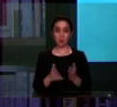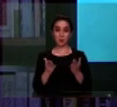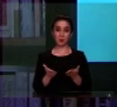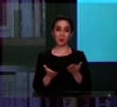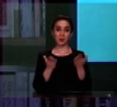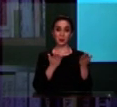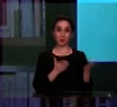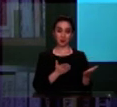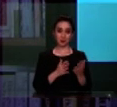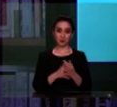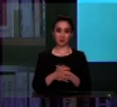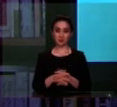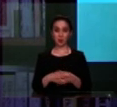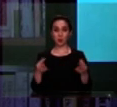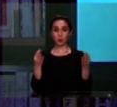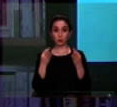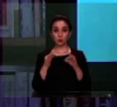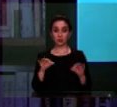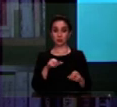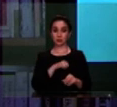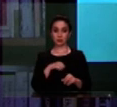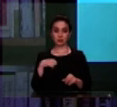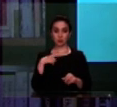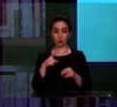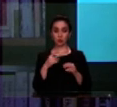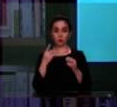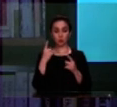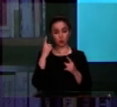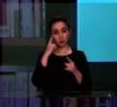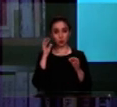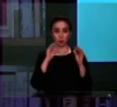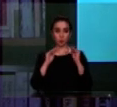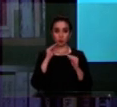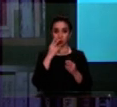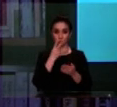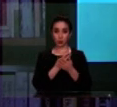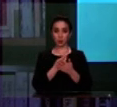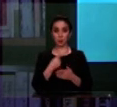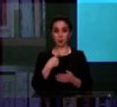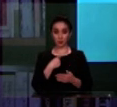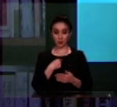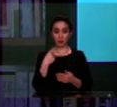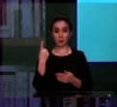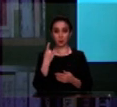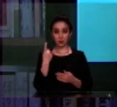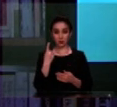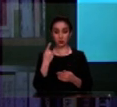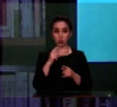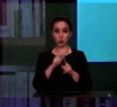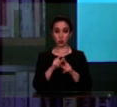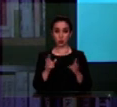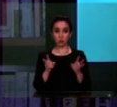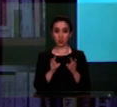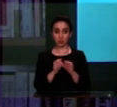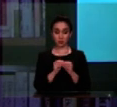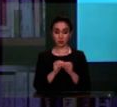Marhamat, mustaqil ravishda tuzib ko'ring. Men esa 1-so'z